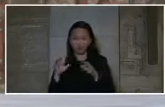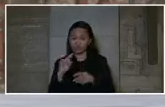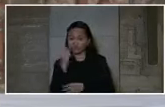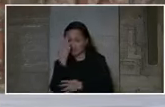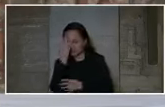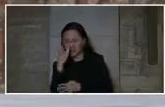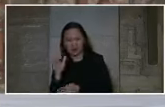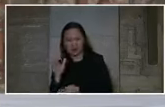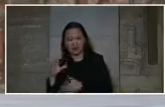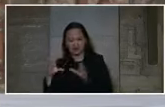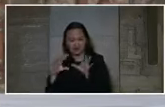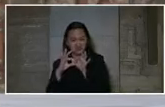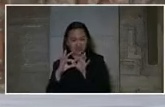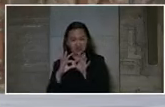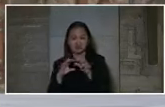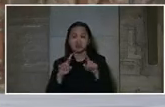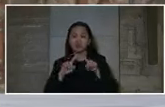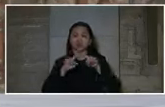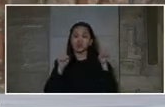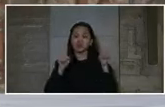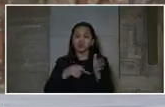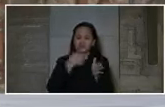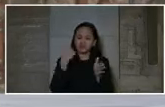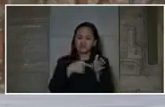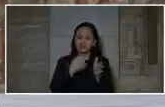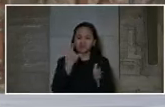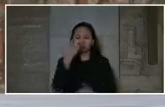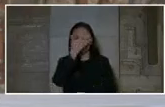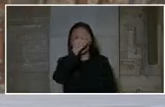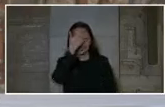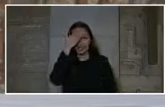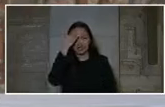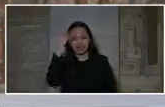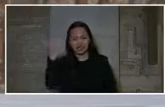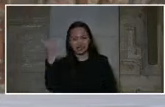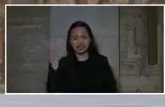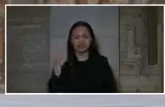Yun ang misa na nakakalimutan natin.